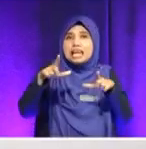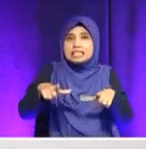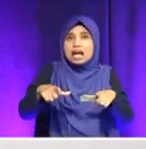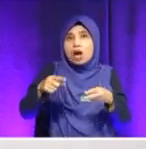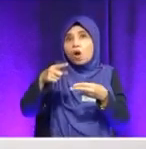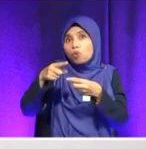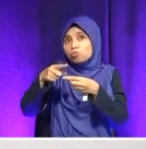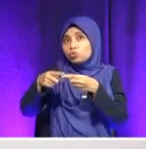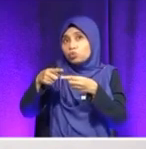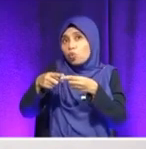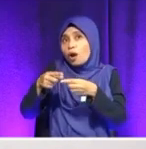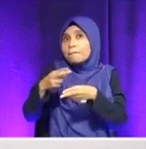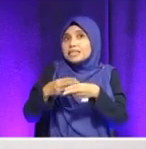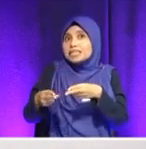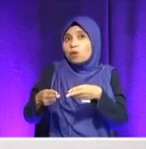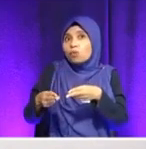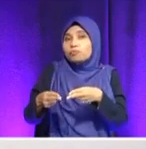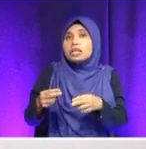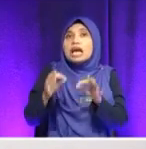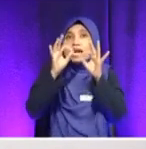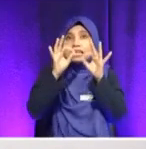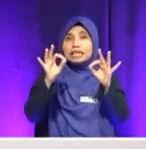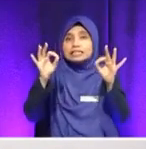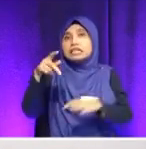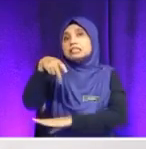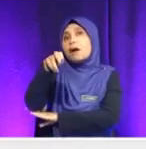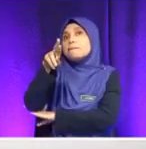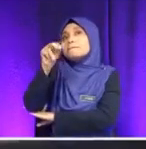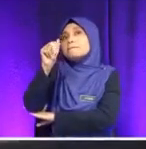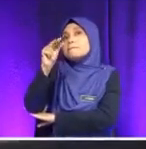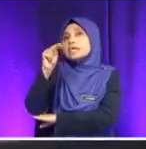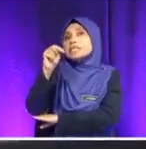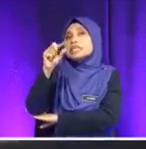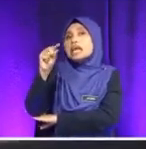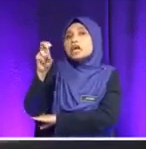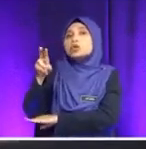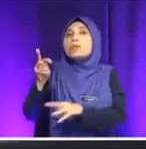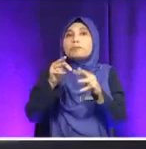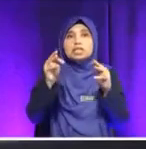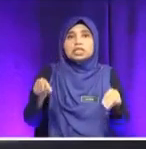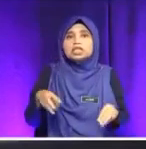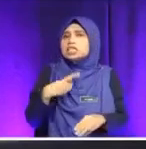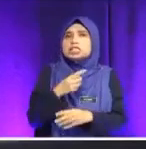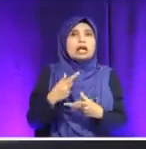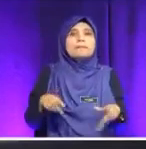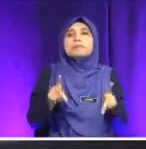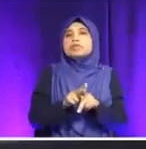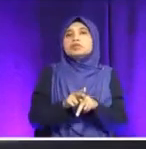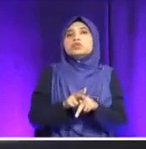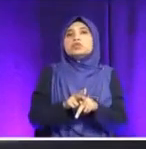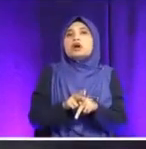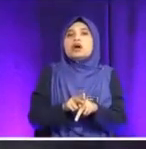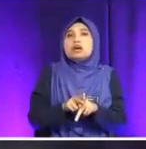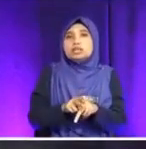makan. Dan untuk hiasan peranggu meja, ala kad kita tak perlukan sudu dan garfu dessert. Oh,